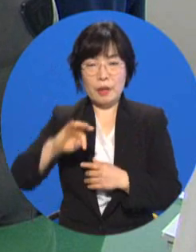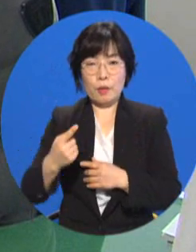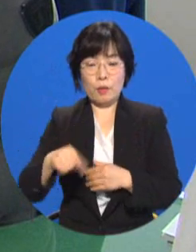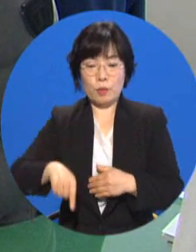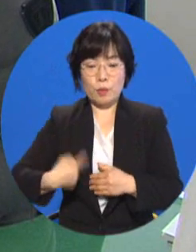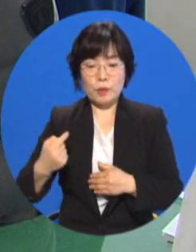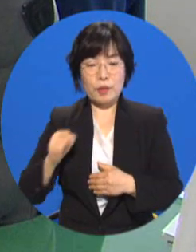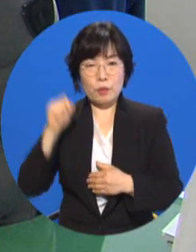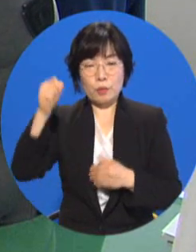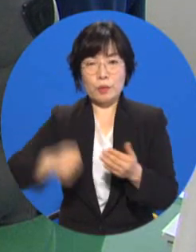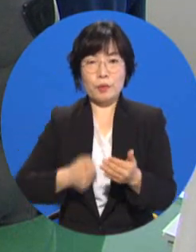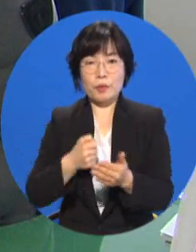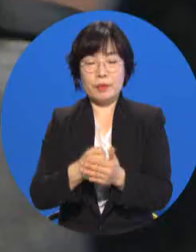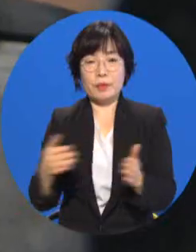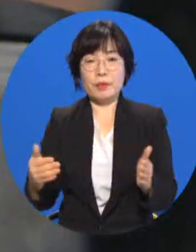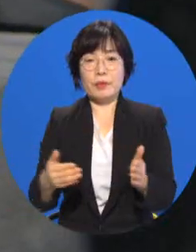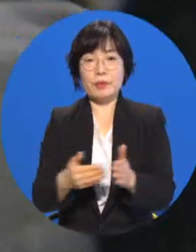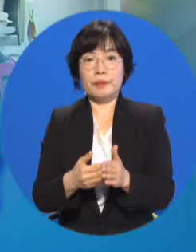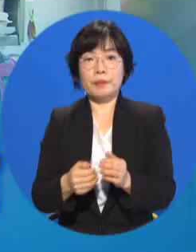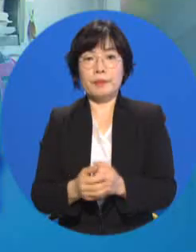단수 후보로 확정됐습니다.